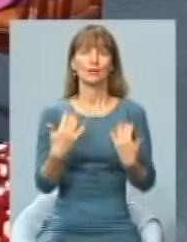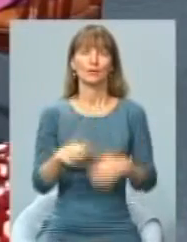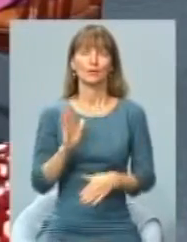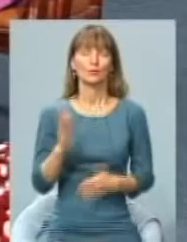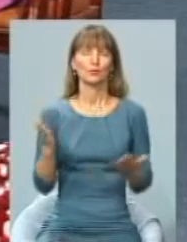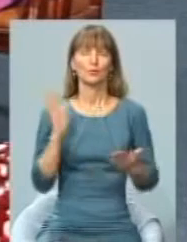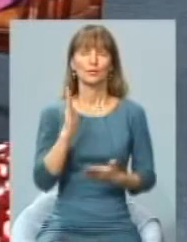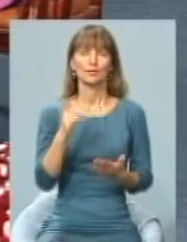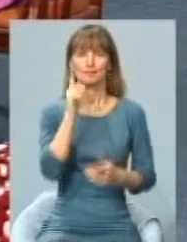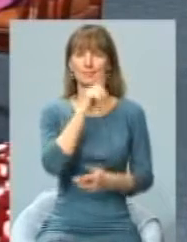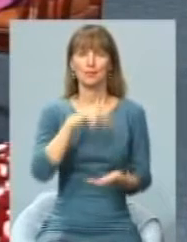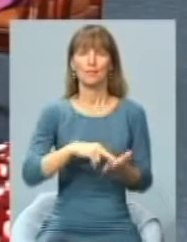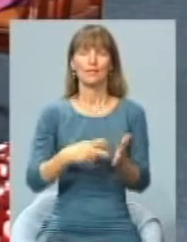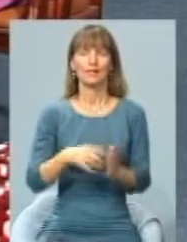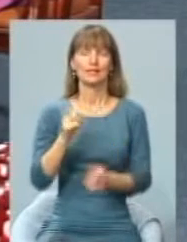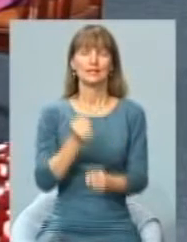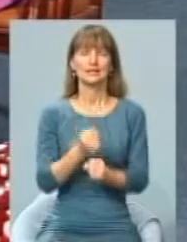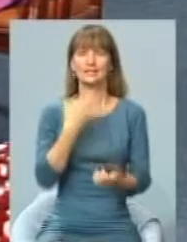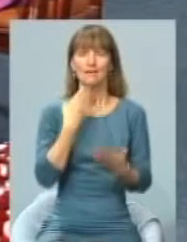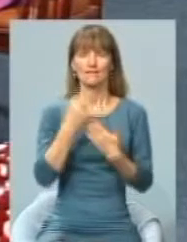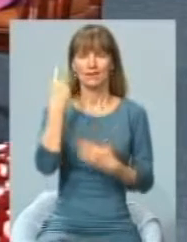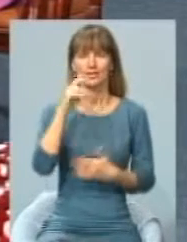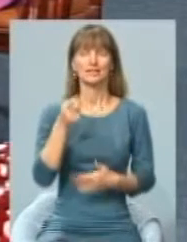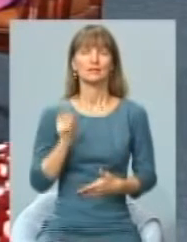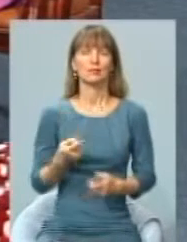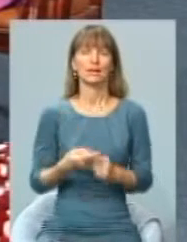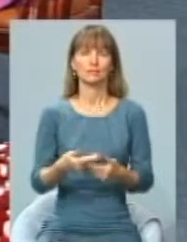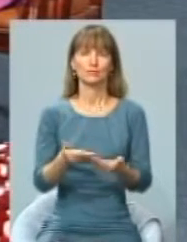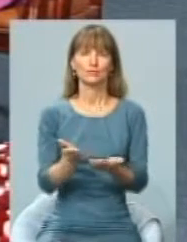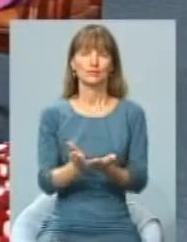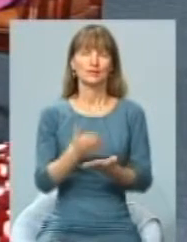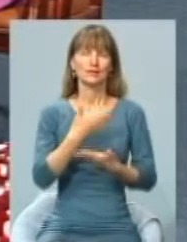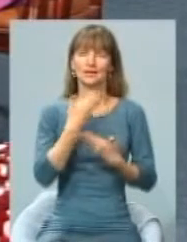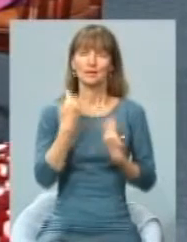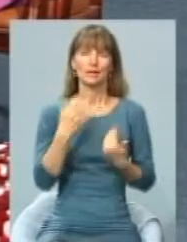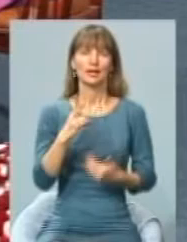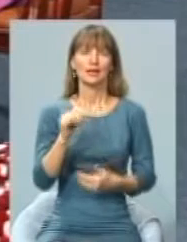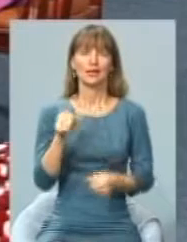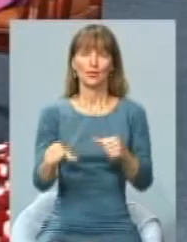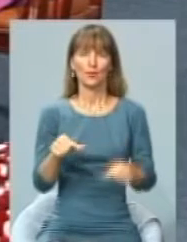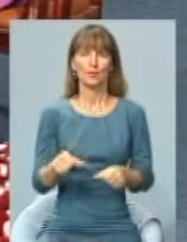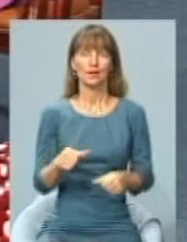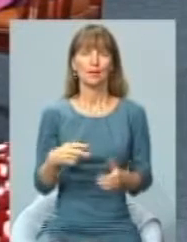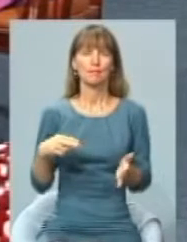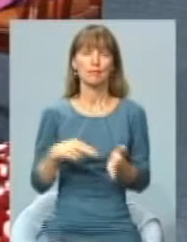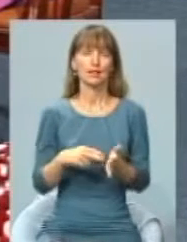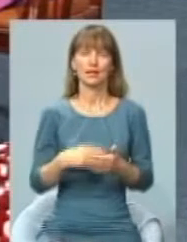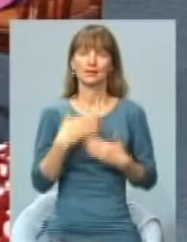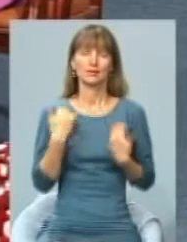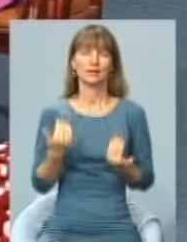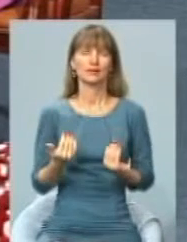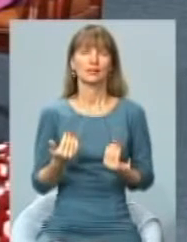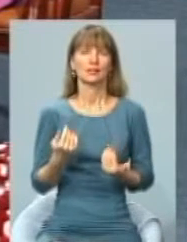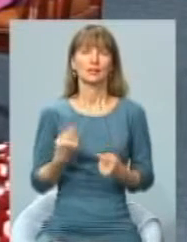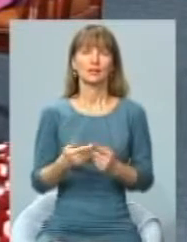якийсь такий міні-план на створення свого власного винаходу. А насправді цей посуд навіть не має ні жодних кнопочок, жодних батареїк та й, власне,